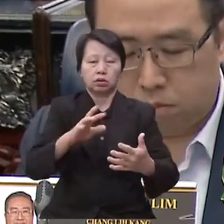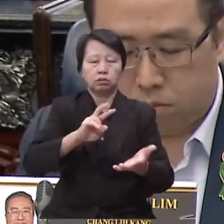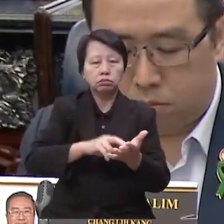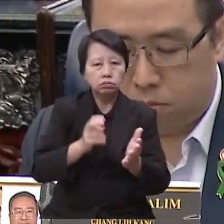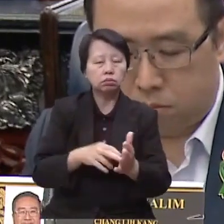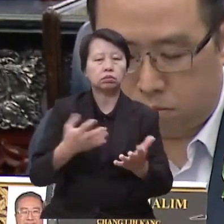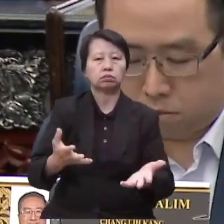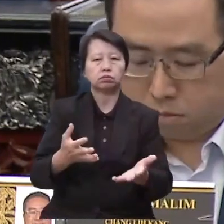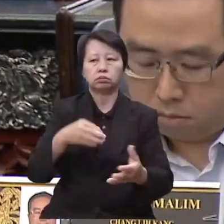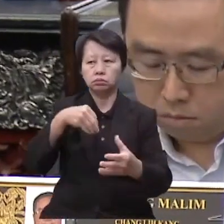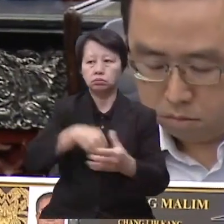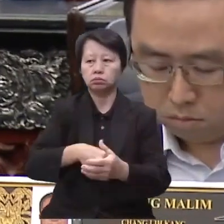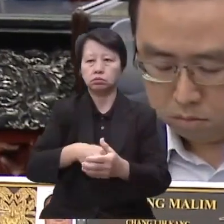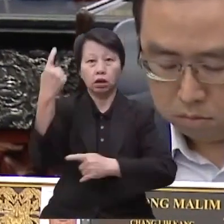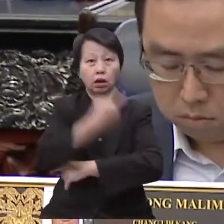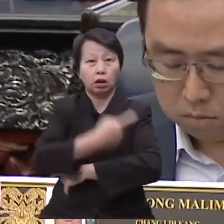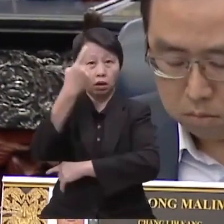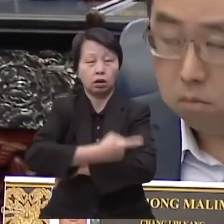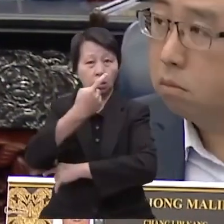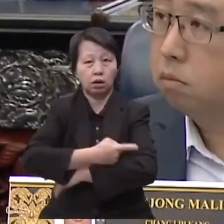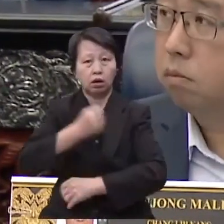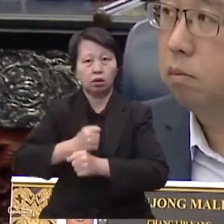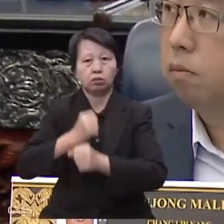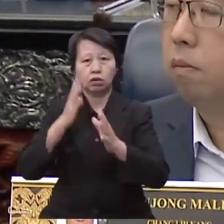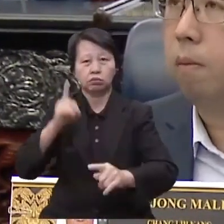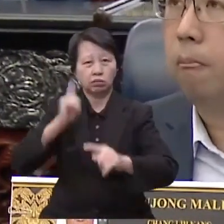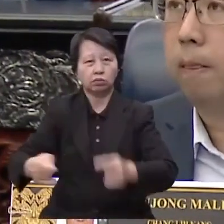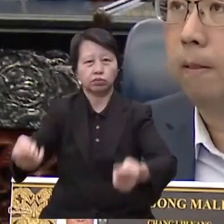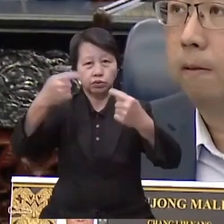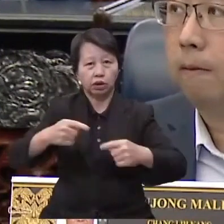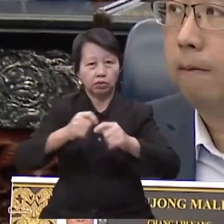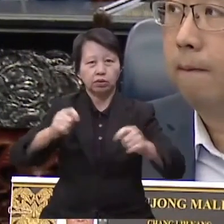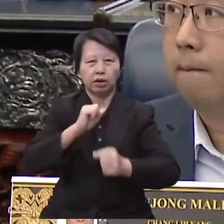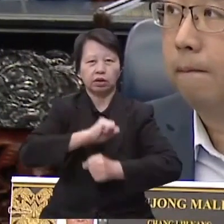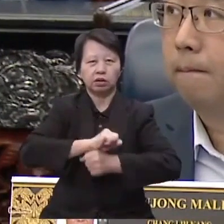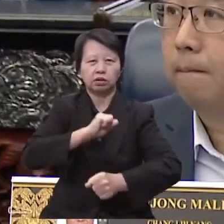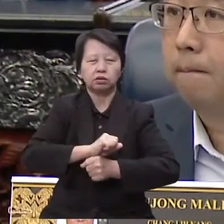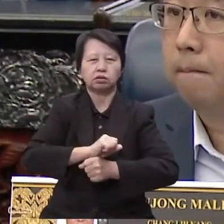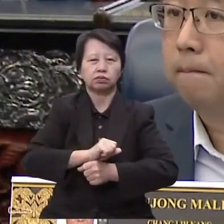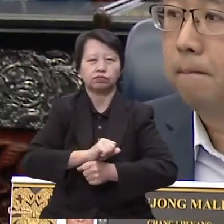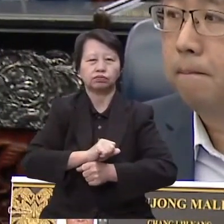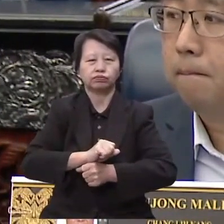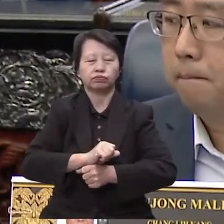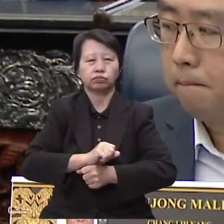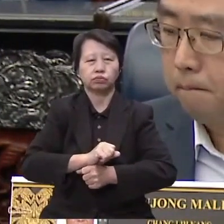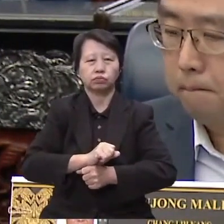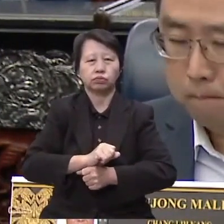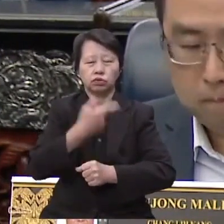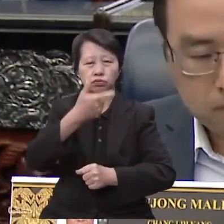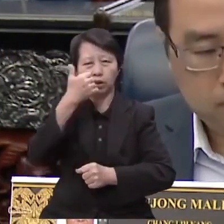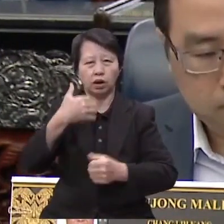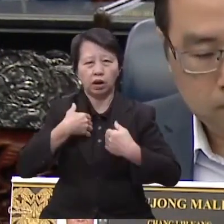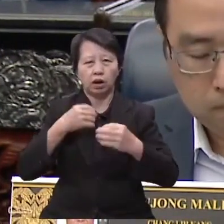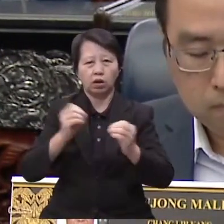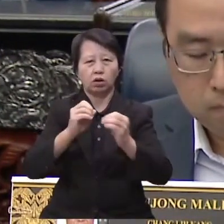emahkan dalam hari-hari pekerja tidak dapat hadir ke tempat kerja di mana beberapa